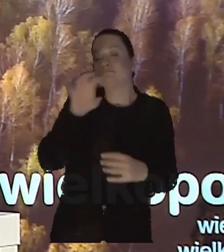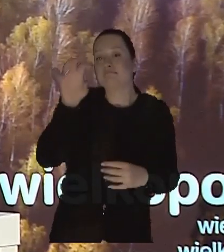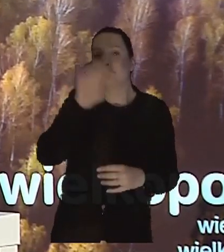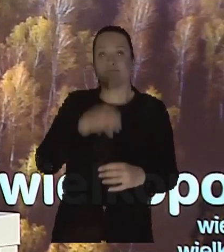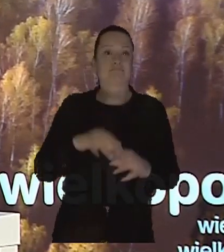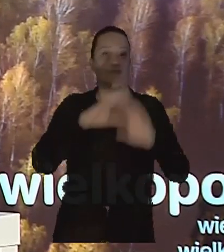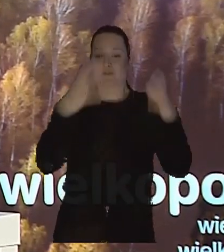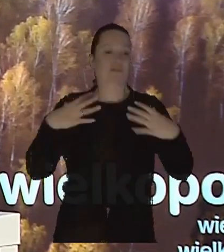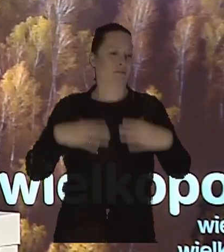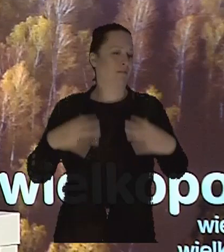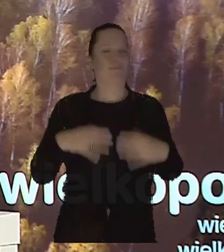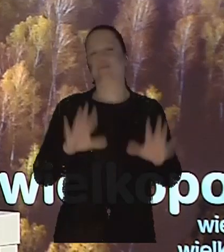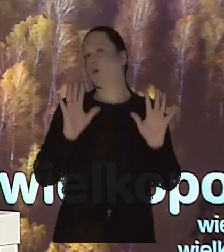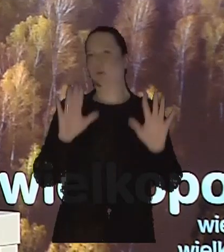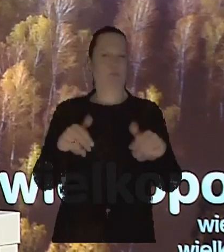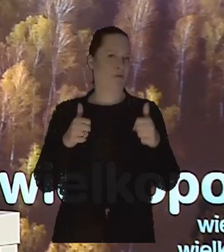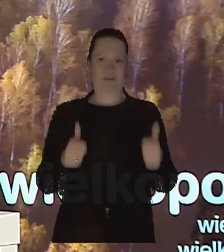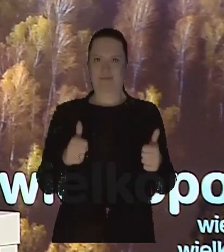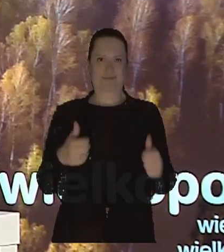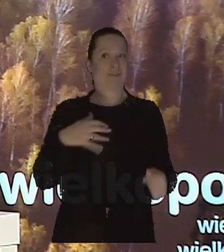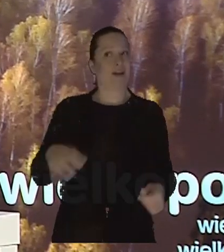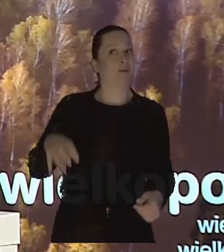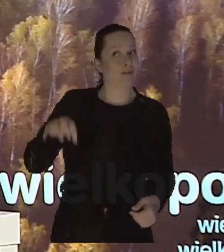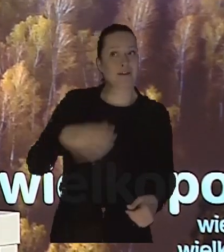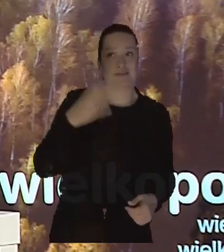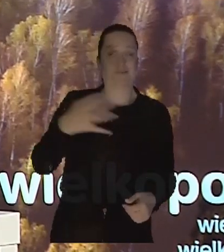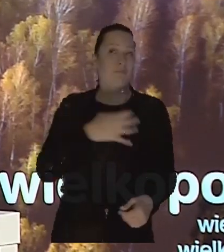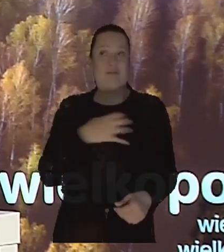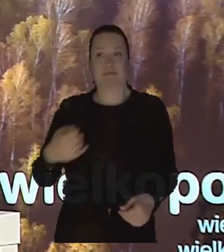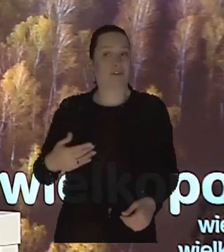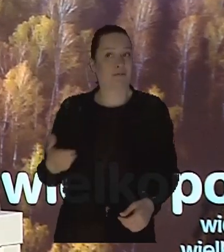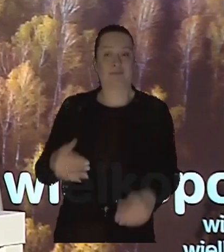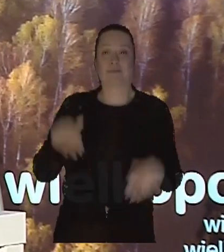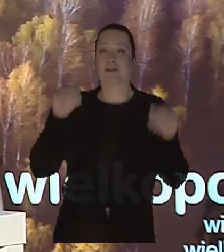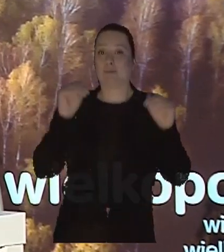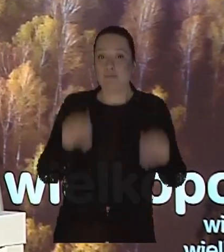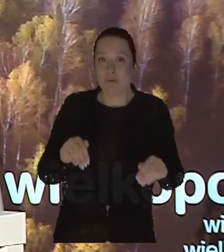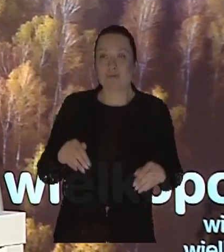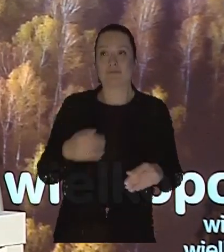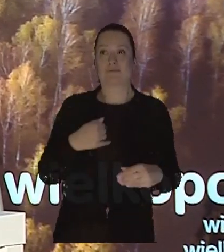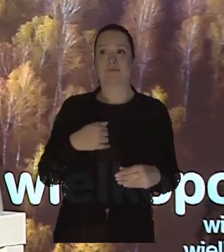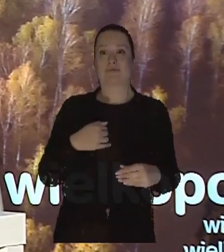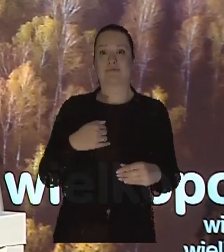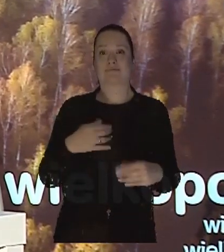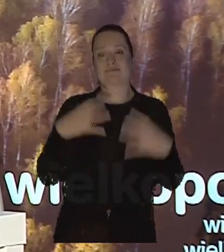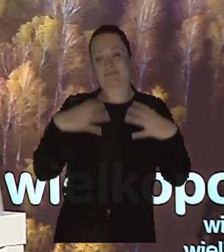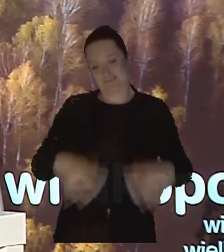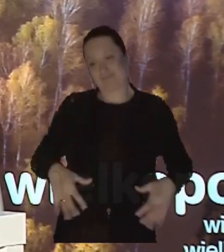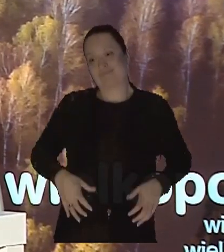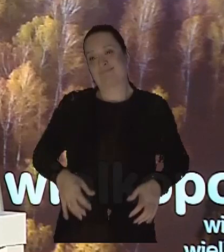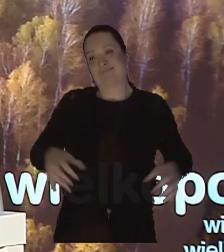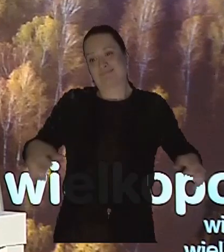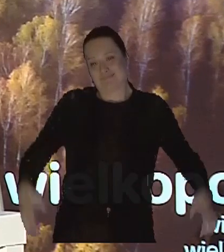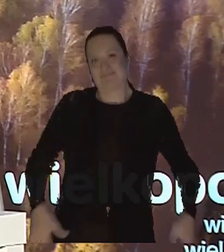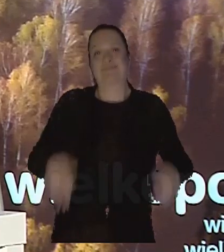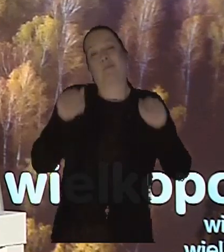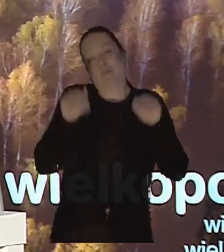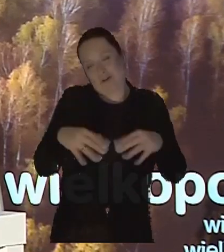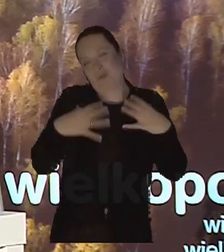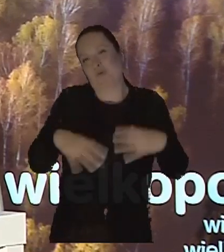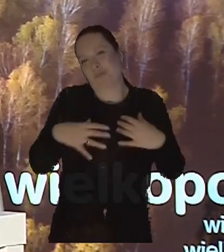jakimkolwiek stroju, nawet, panie prezesie, panie marszałku, można zakładać krynolinę jak